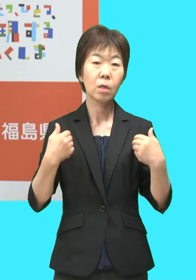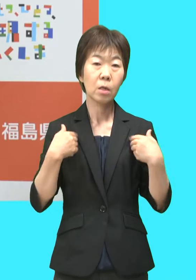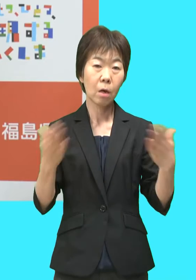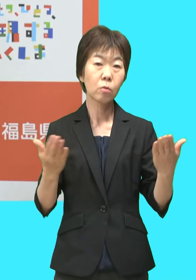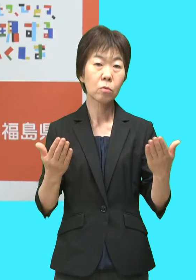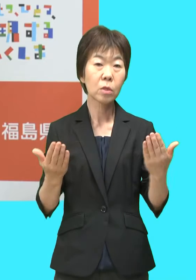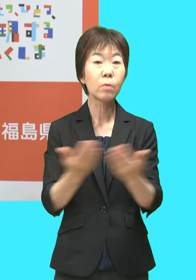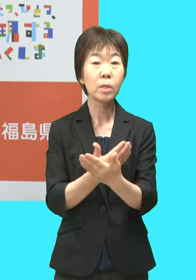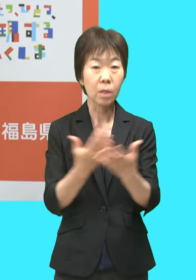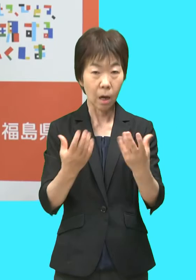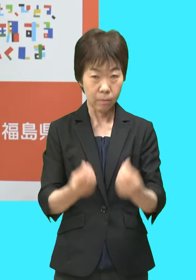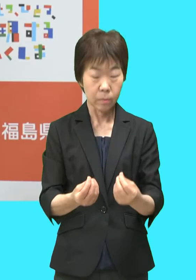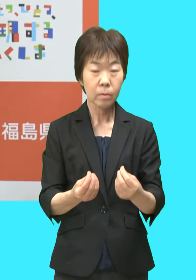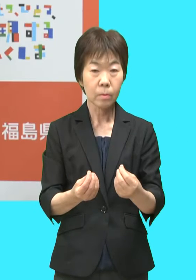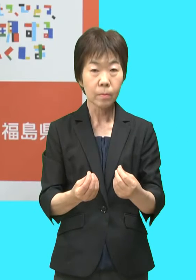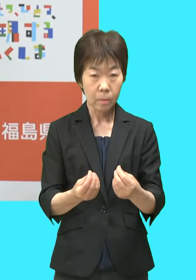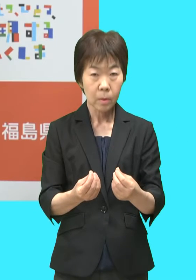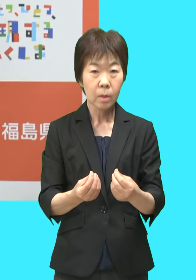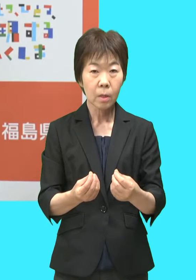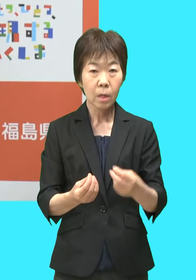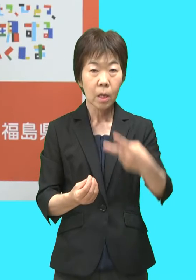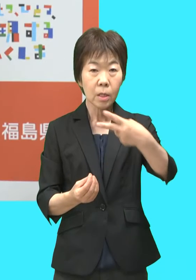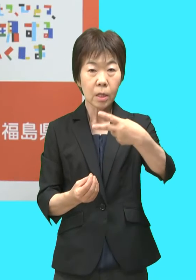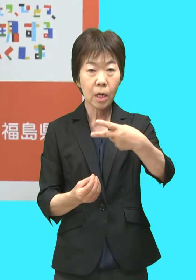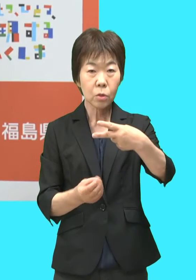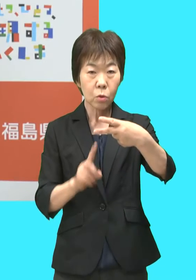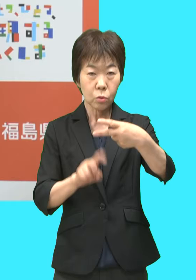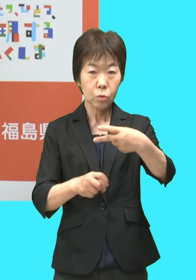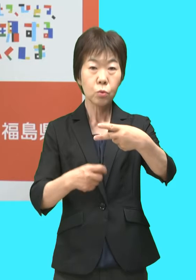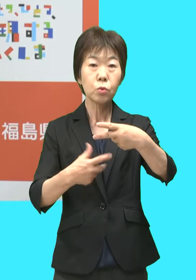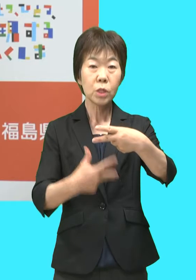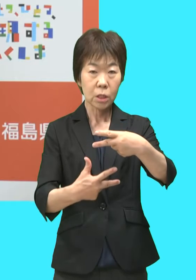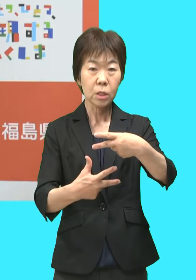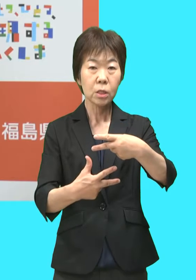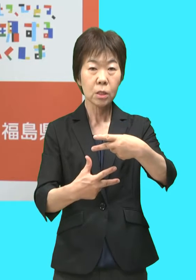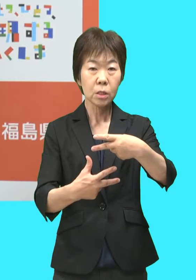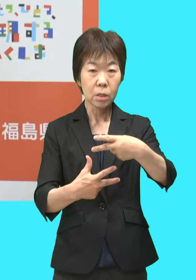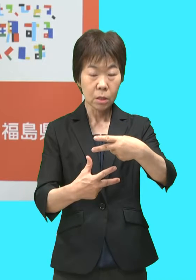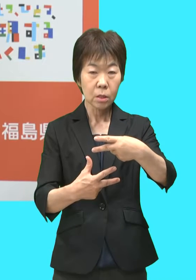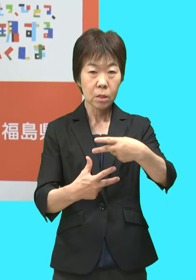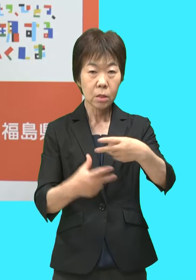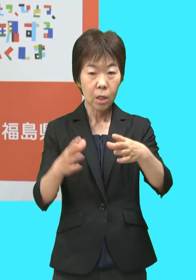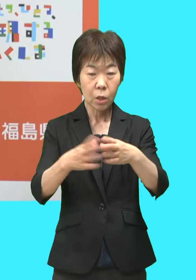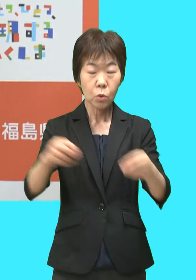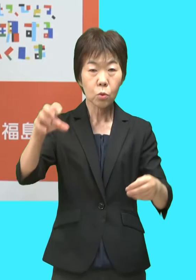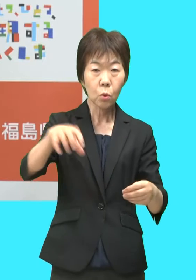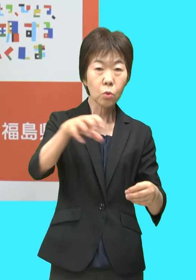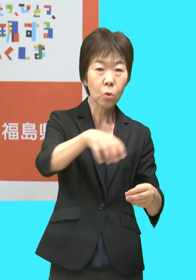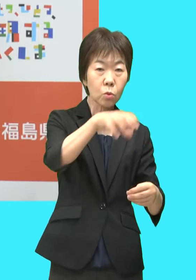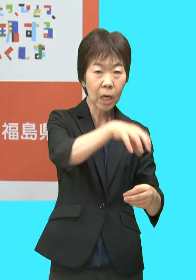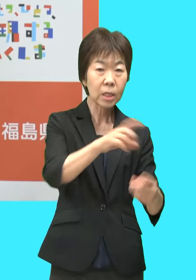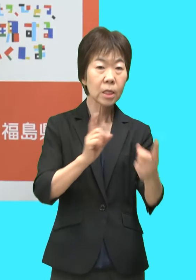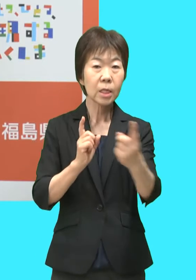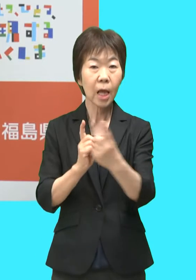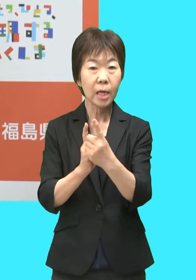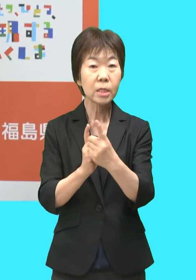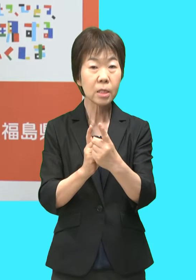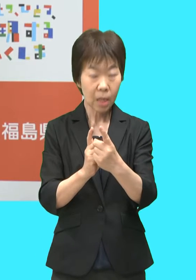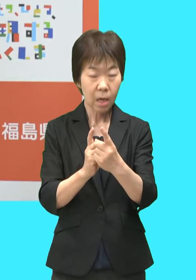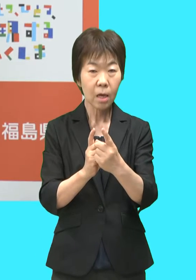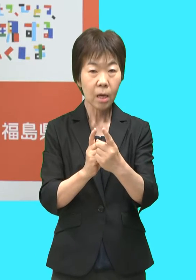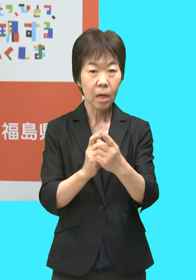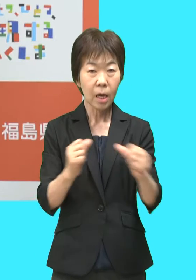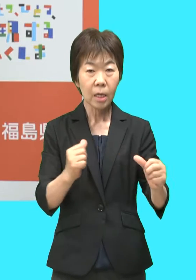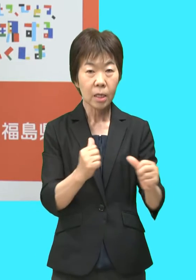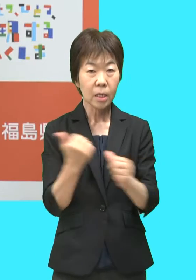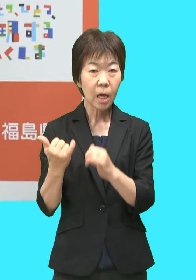りました。でそれを受けて2月の17日でありますが各都道府県に対しまして避難者